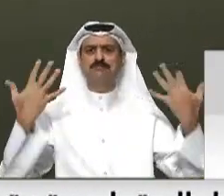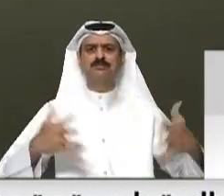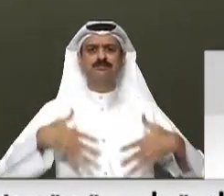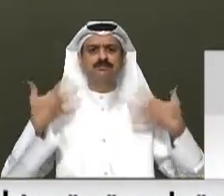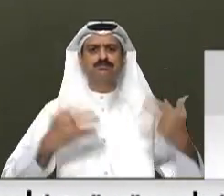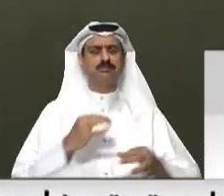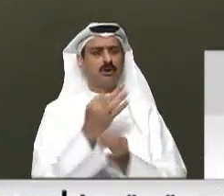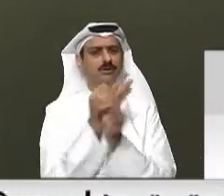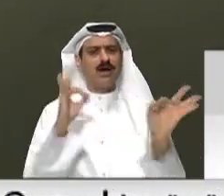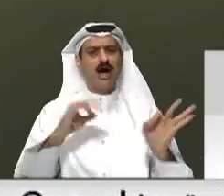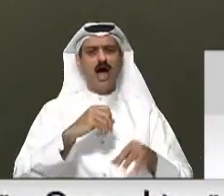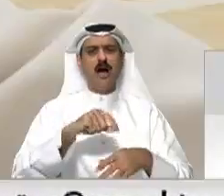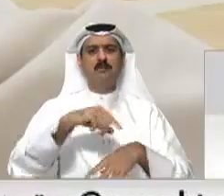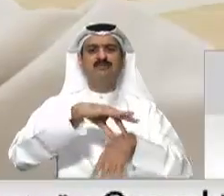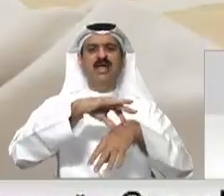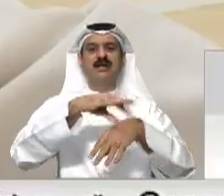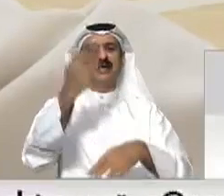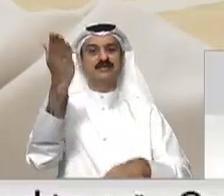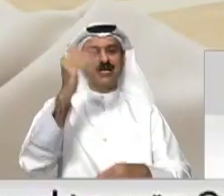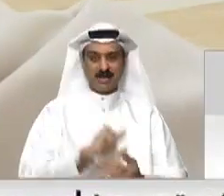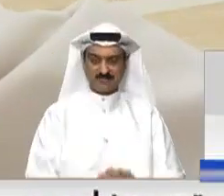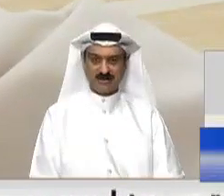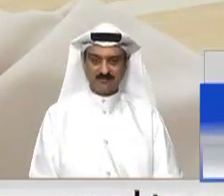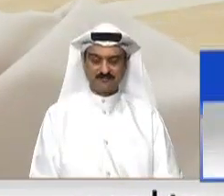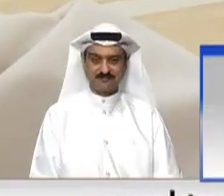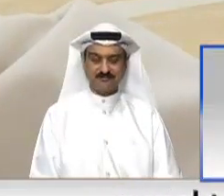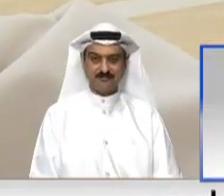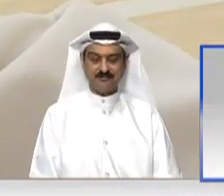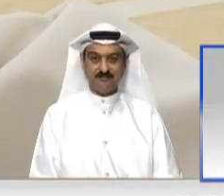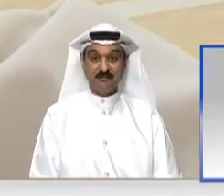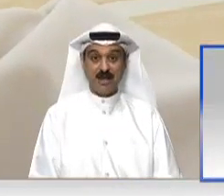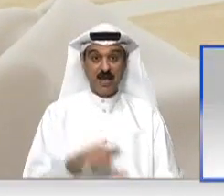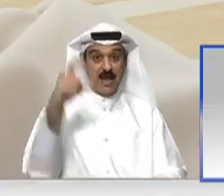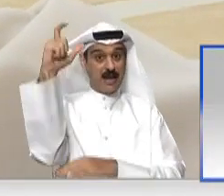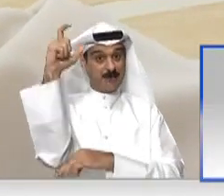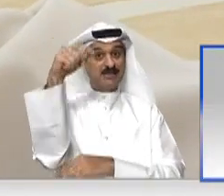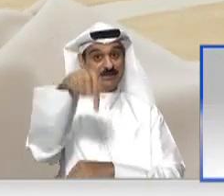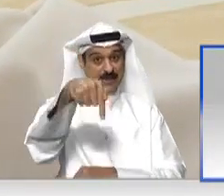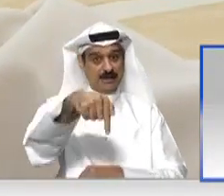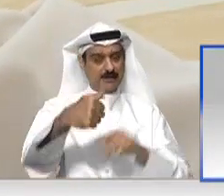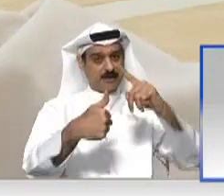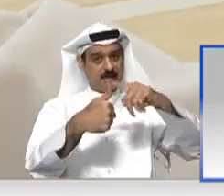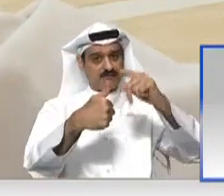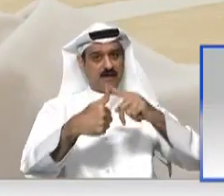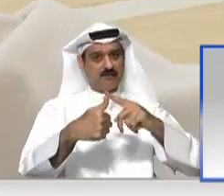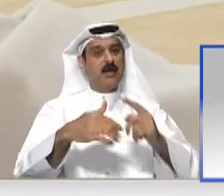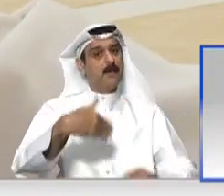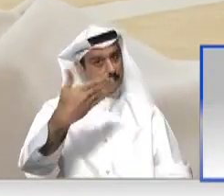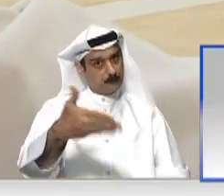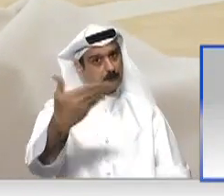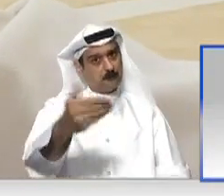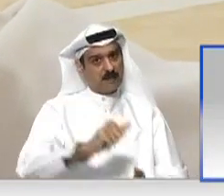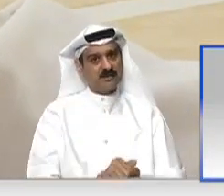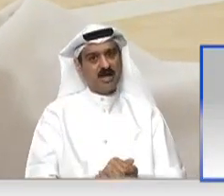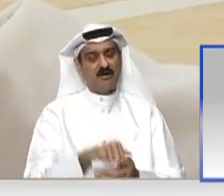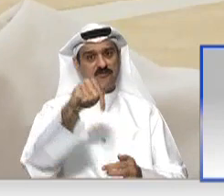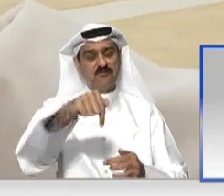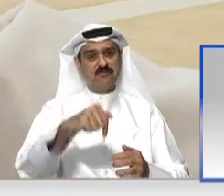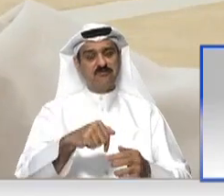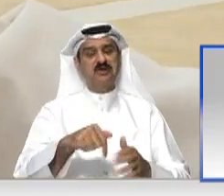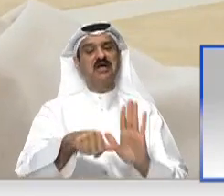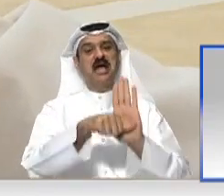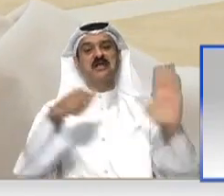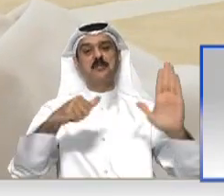نفوس قاطني المدينه ان شاء الله الحين بعد هذا المسجد ان شاء الله في مباني اخرى في الضاحيه 11 سيتم اطلاق